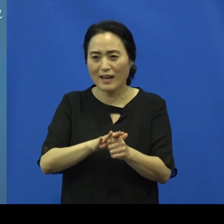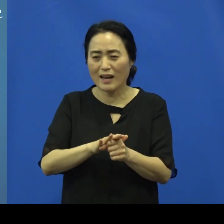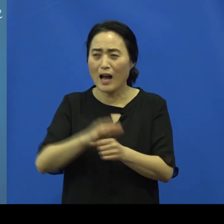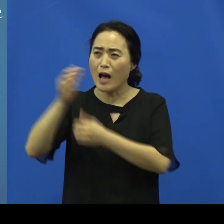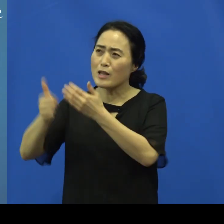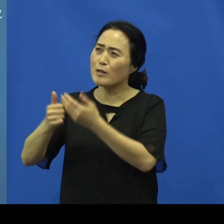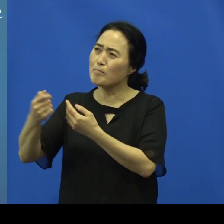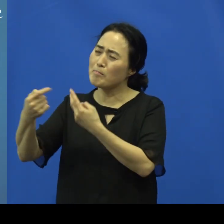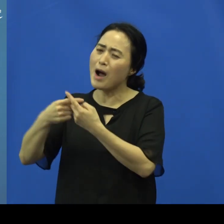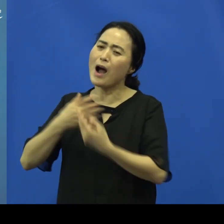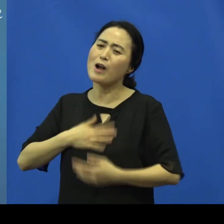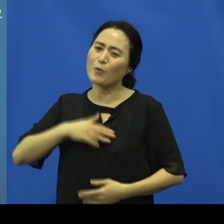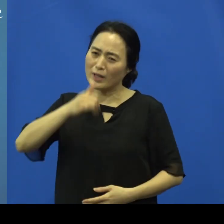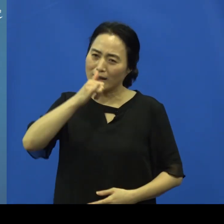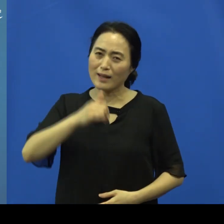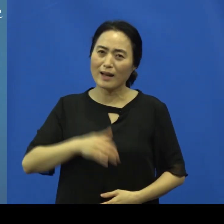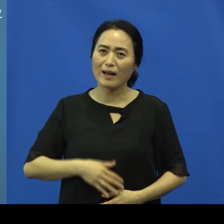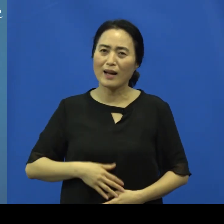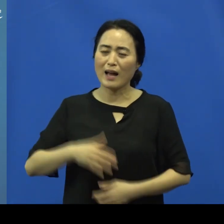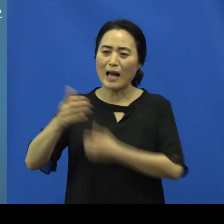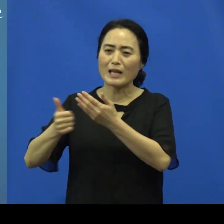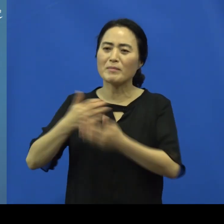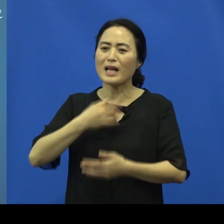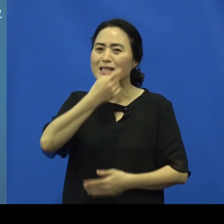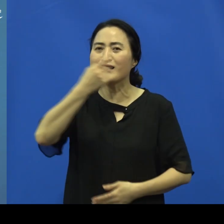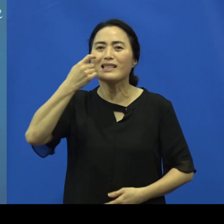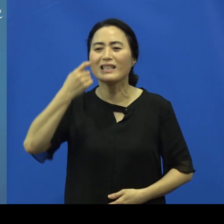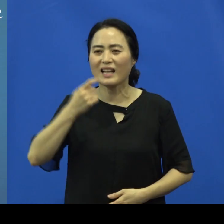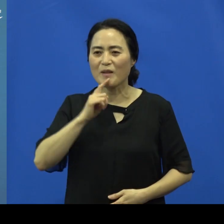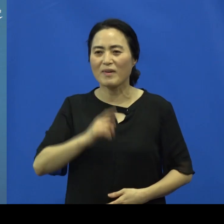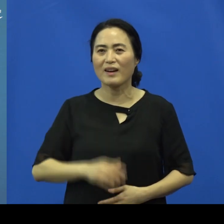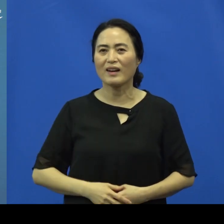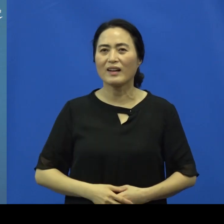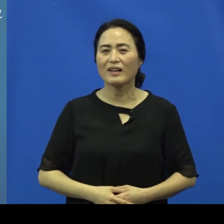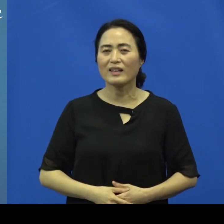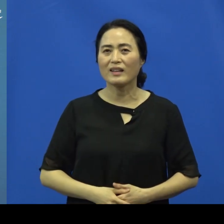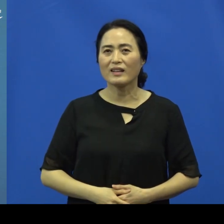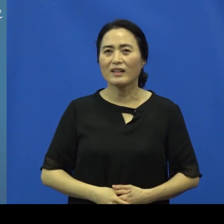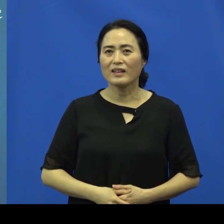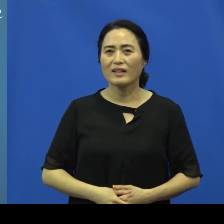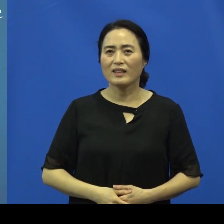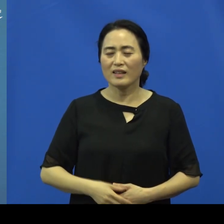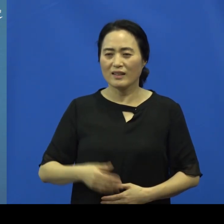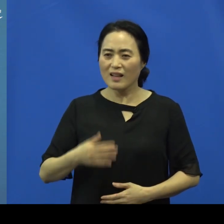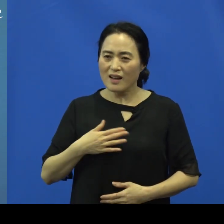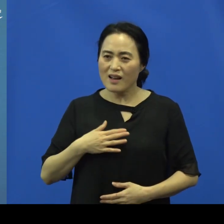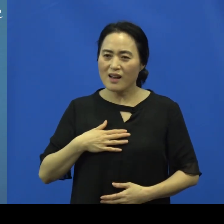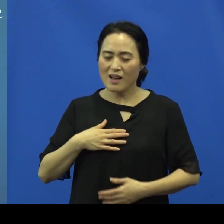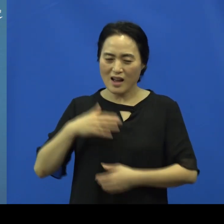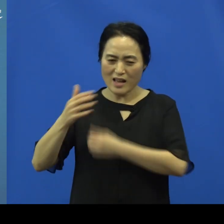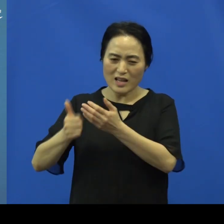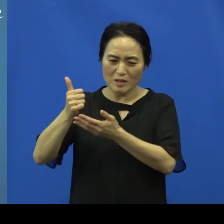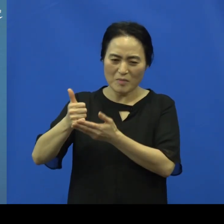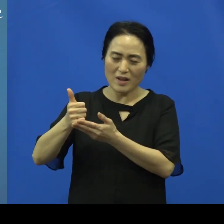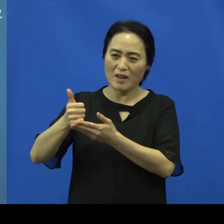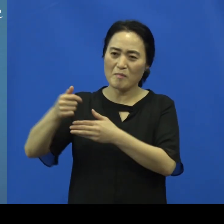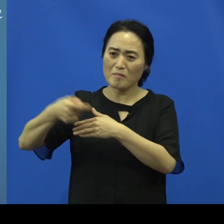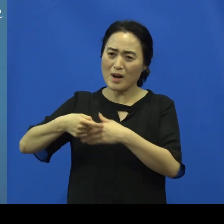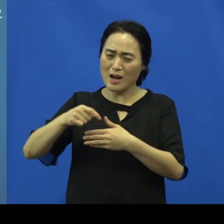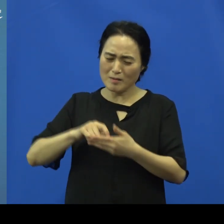내가 너희 무리를 그리스도의 스프랑크나로 얼마나 사모하는지 하나님이 내 증인이시니라.